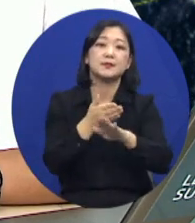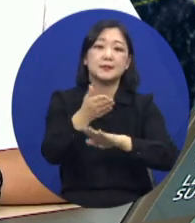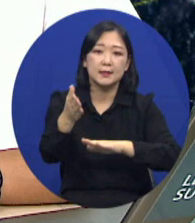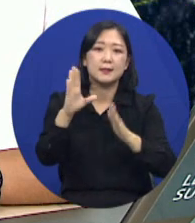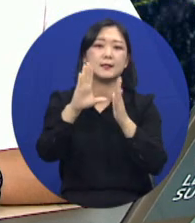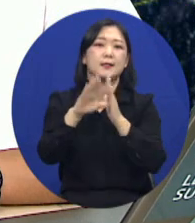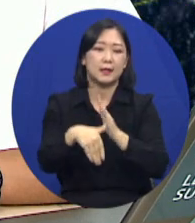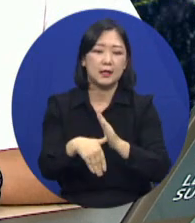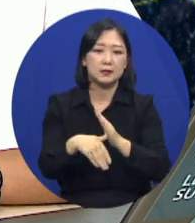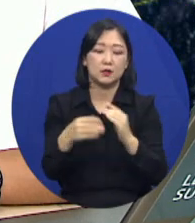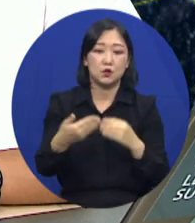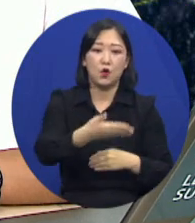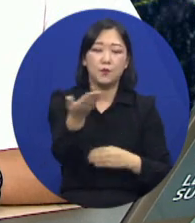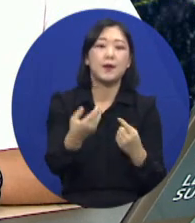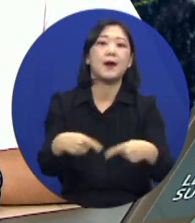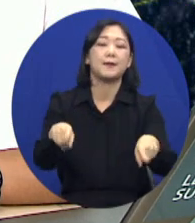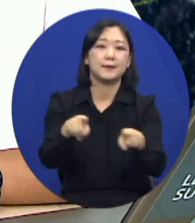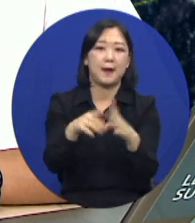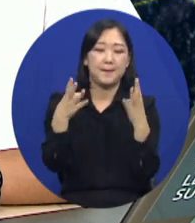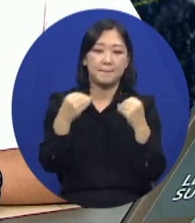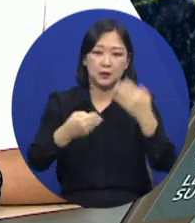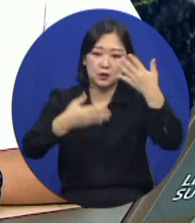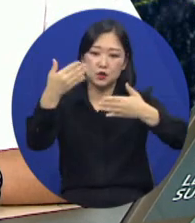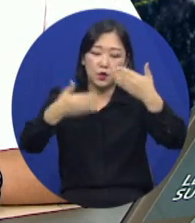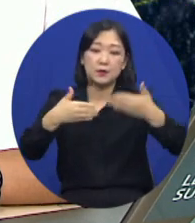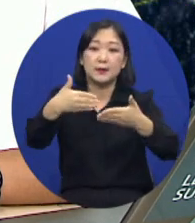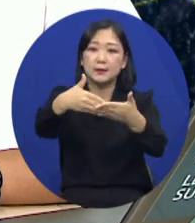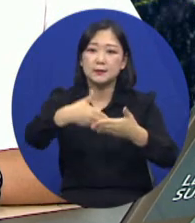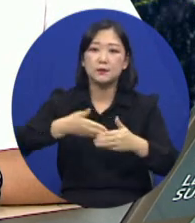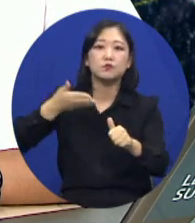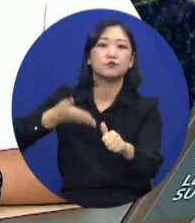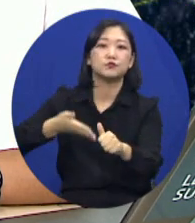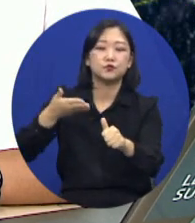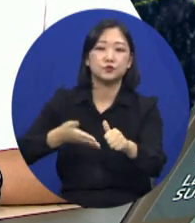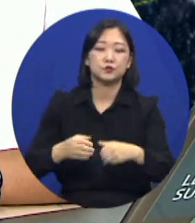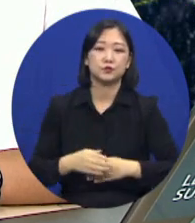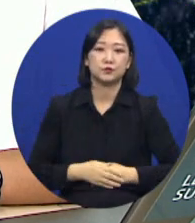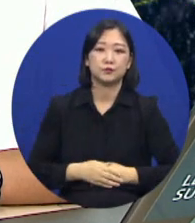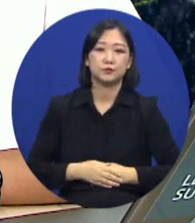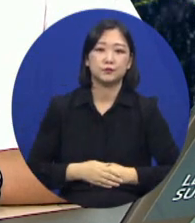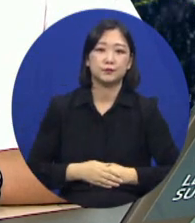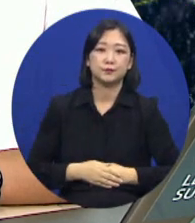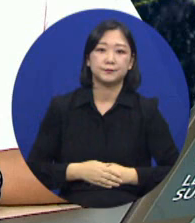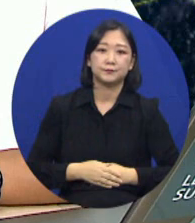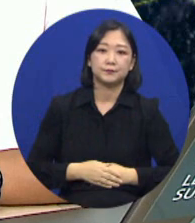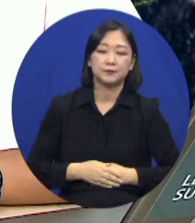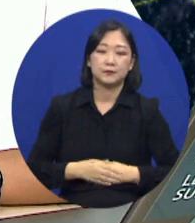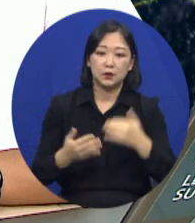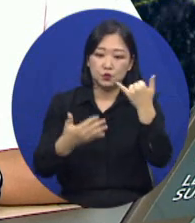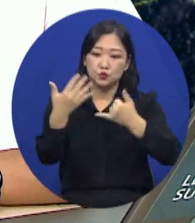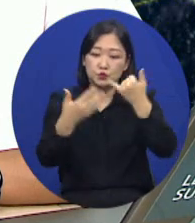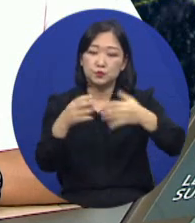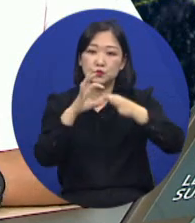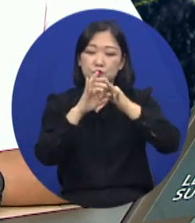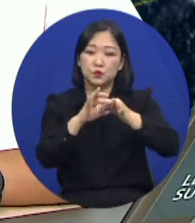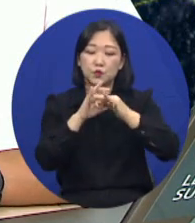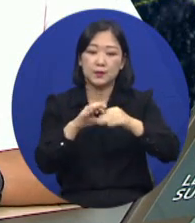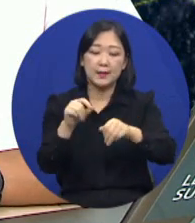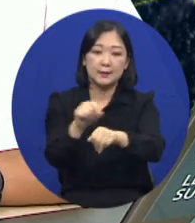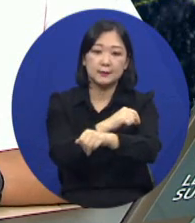계속해서 여러분과 함께 할 텐데요. 많은 영상 제보 부탁드리고 스튜디오 제주 MBC를 통해서 태풍 특보를